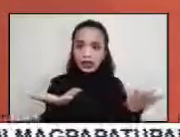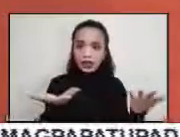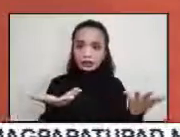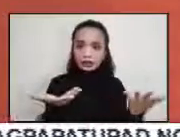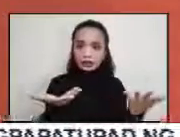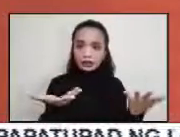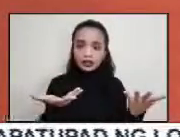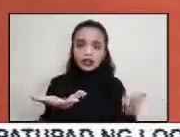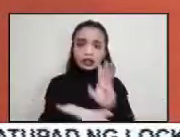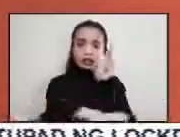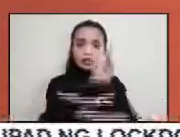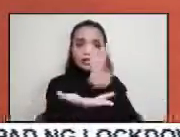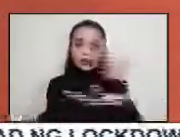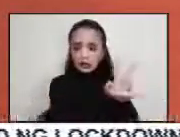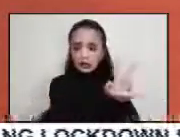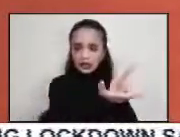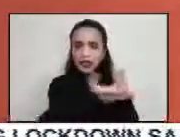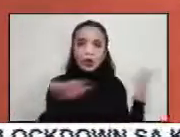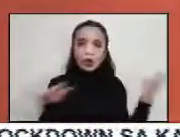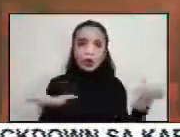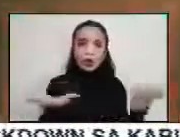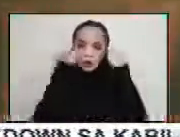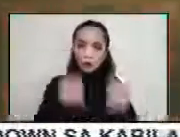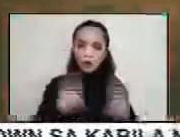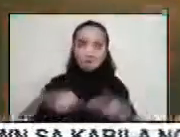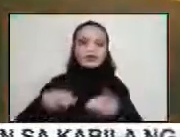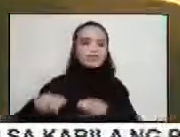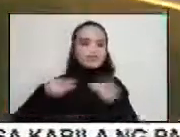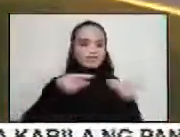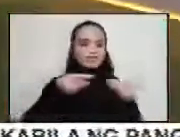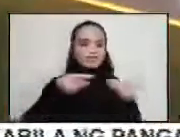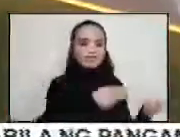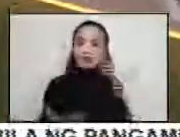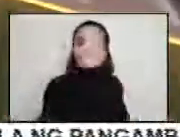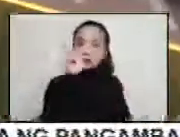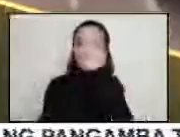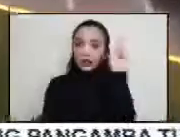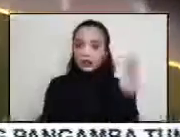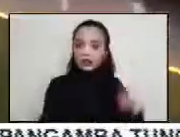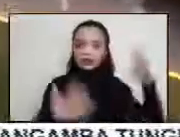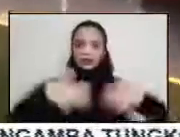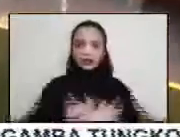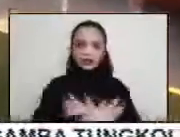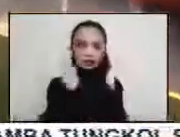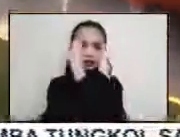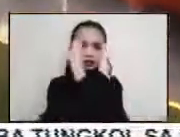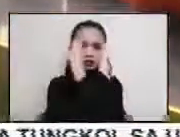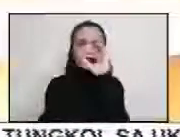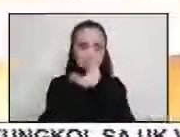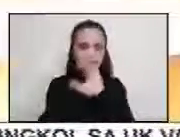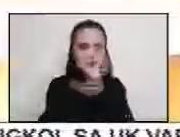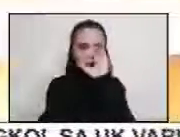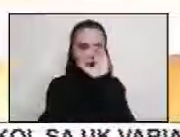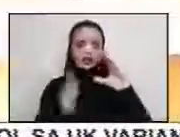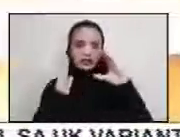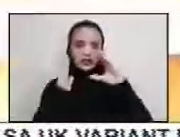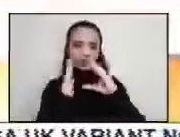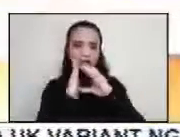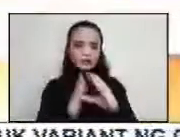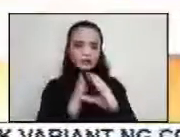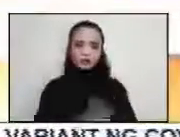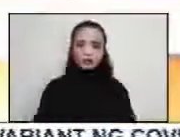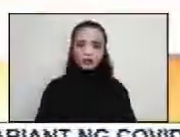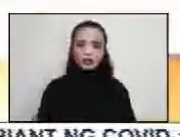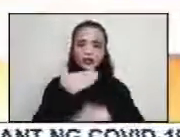kalamig na storage facilities. Okay, so habang wala pang bakuna, sundin lang po natin na pakiusap ng pamahalaan, ha?